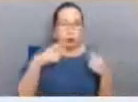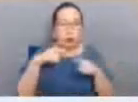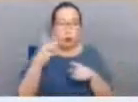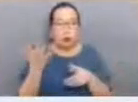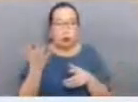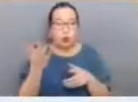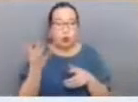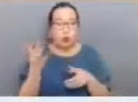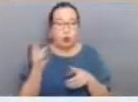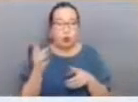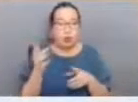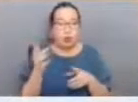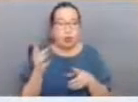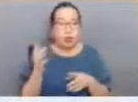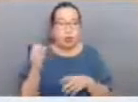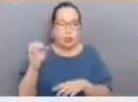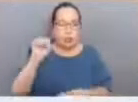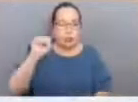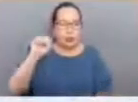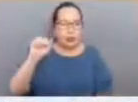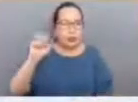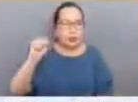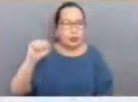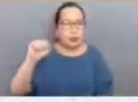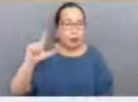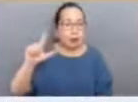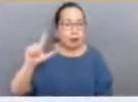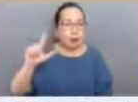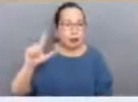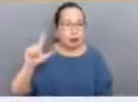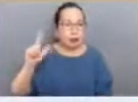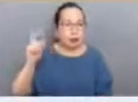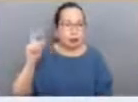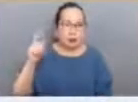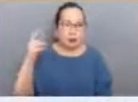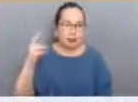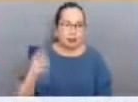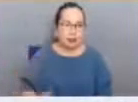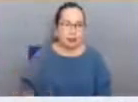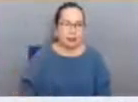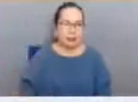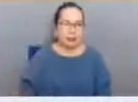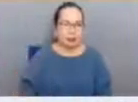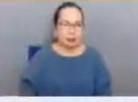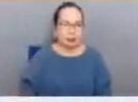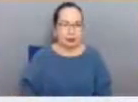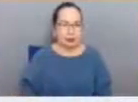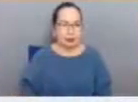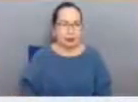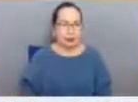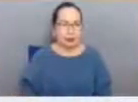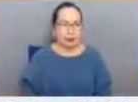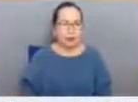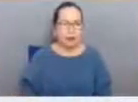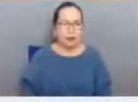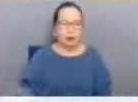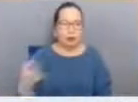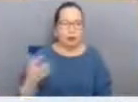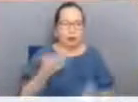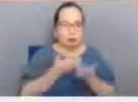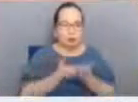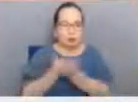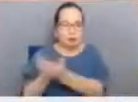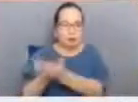ang mga upuan. Dahil nga 50% lamang sa seating capacity ang pinapayagang makasakay, kaya ang mga sea ferry na